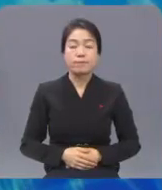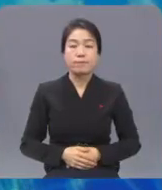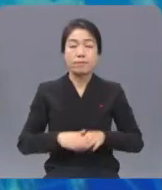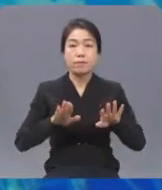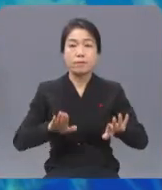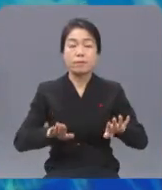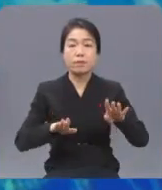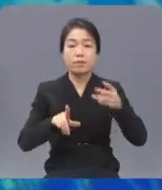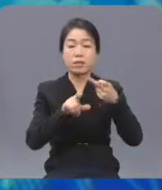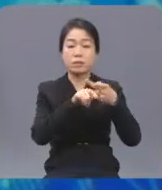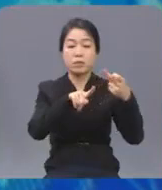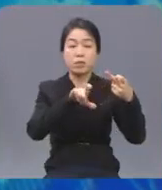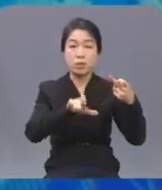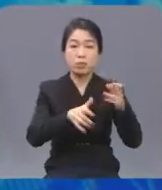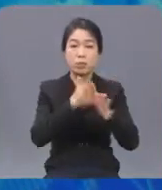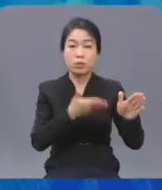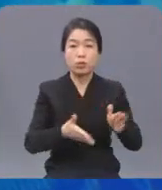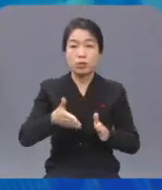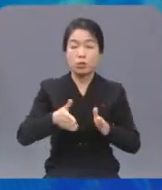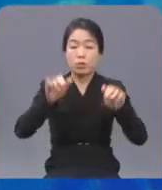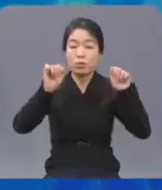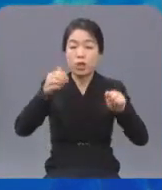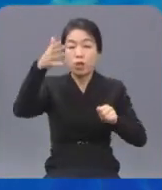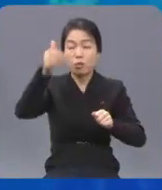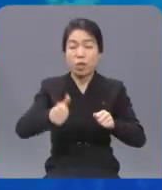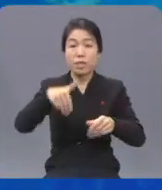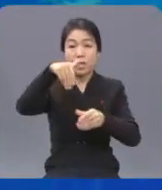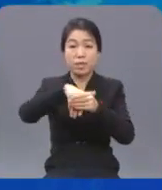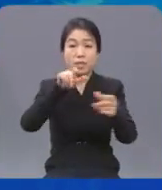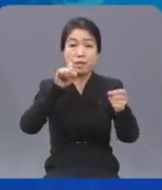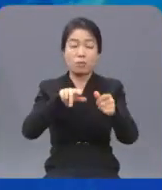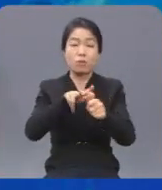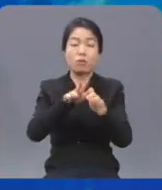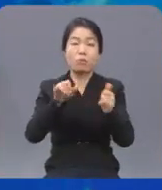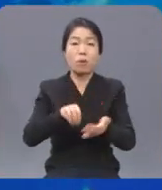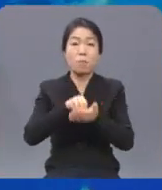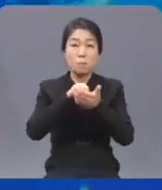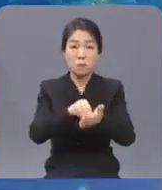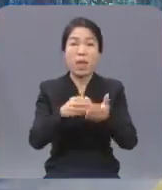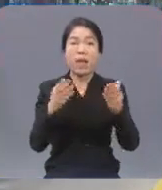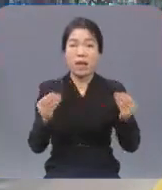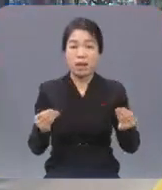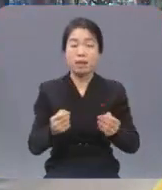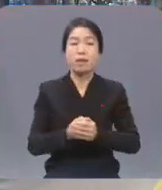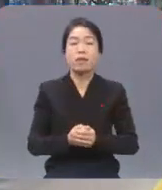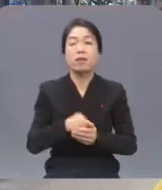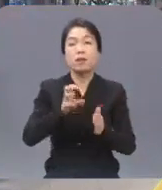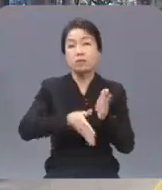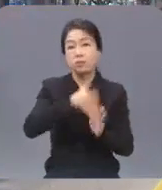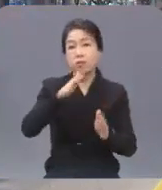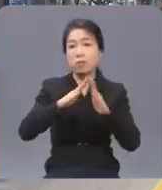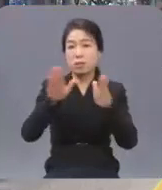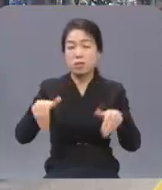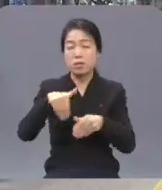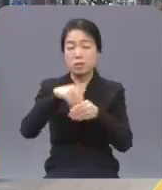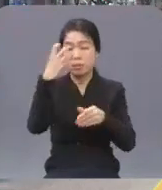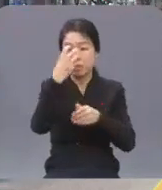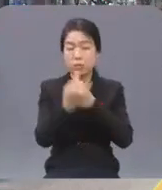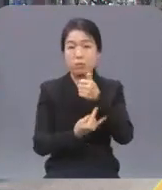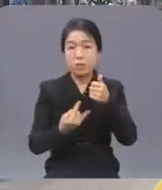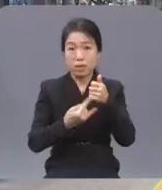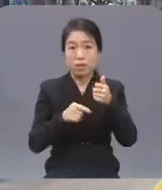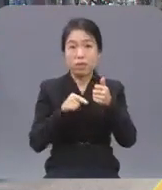오는 15일 치러지는 시도 체육회장 선거를 앞두고 후보자 등록이 마감됐습니다. 광주시와 전라남도